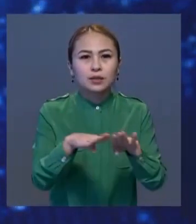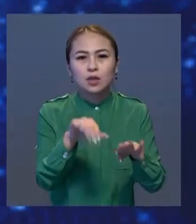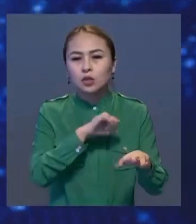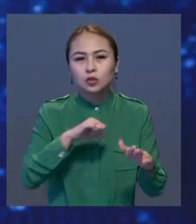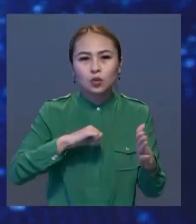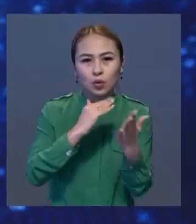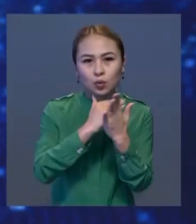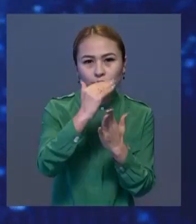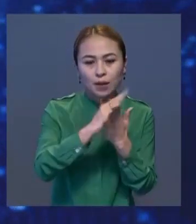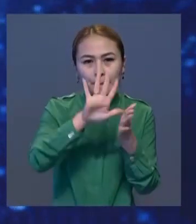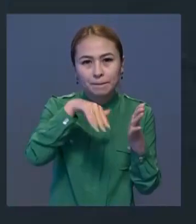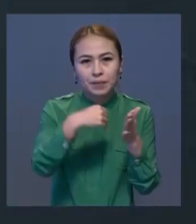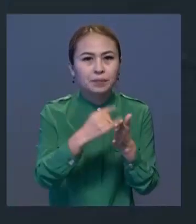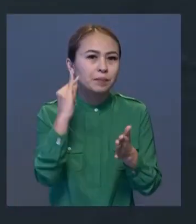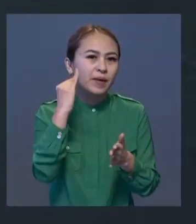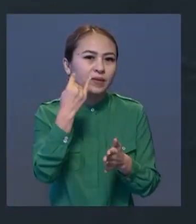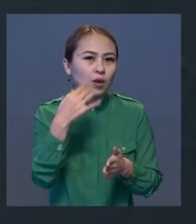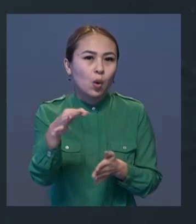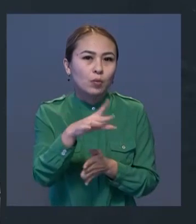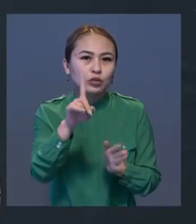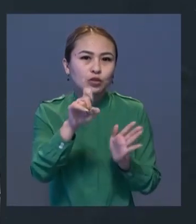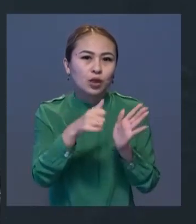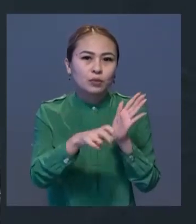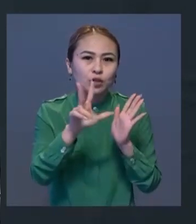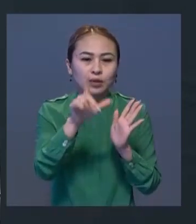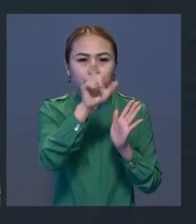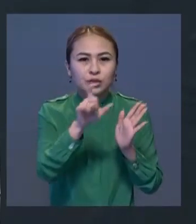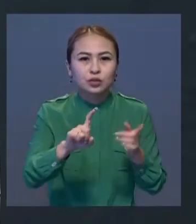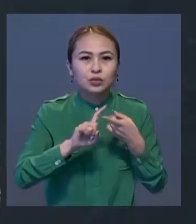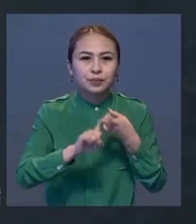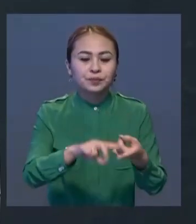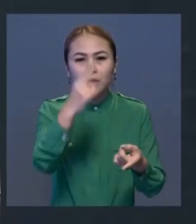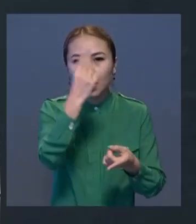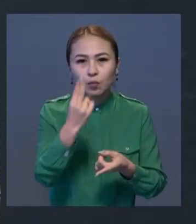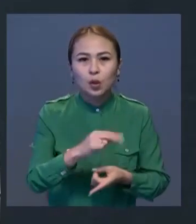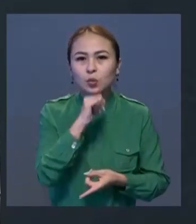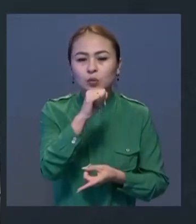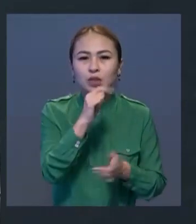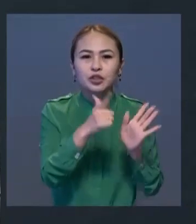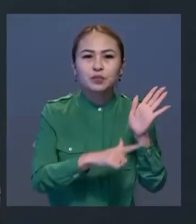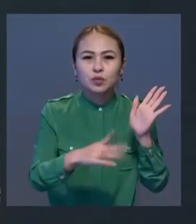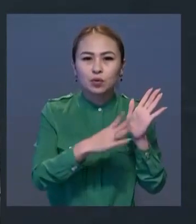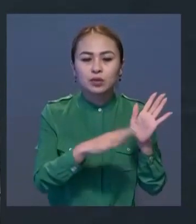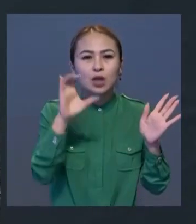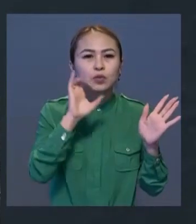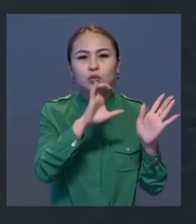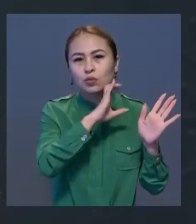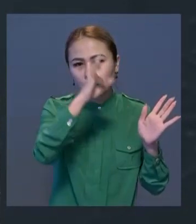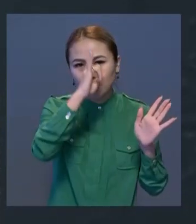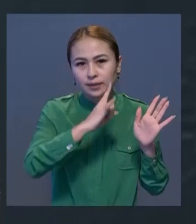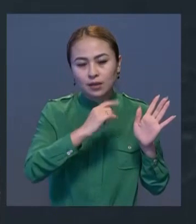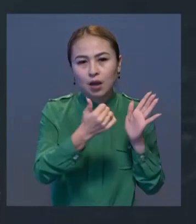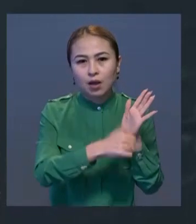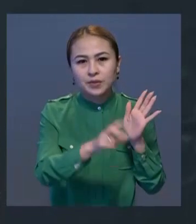жоғарғы көрсеткіш әлі де Павлодар облысында. Онда 163 адам індет жұқтырған. Ақмола мен Қостанайда 79, ал